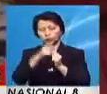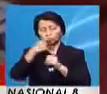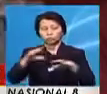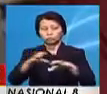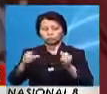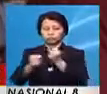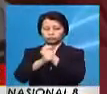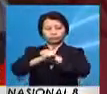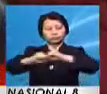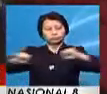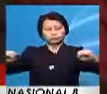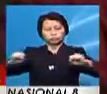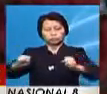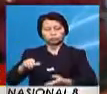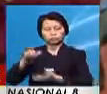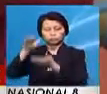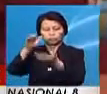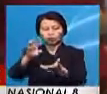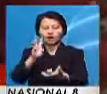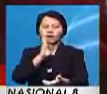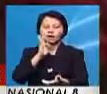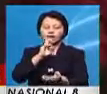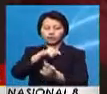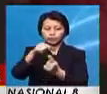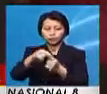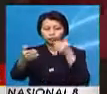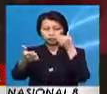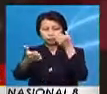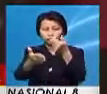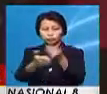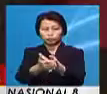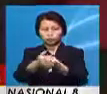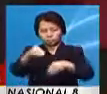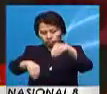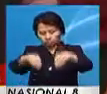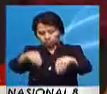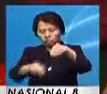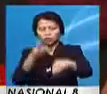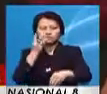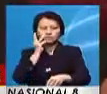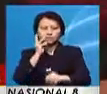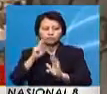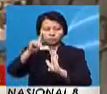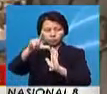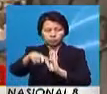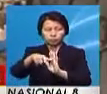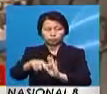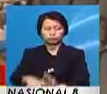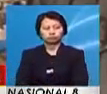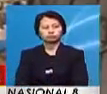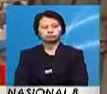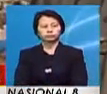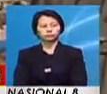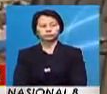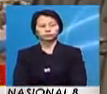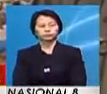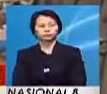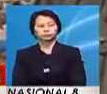membuat persiapan menyalurkan air apabila tiba musim menanam padi tidak lama lagi. Belum